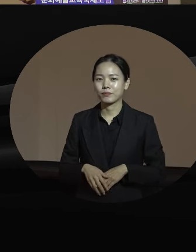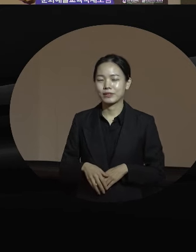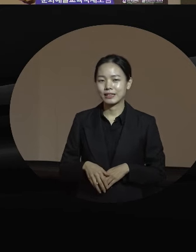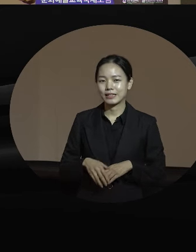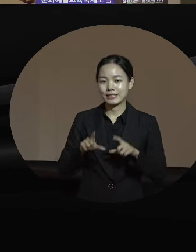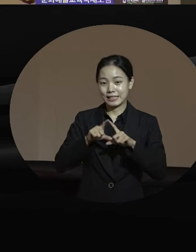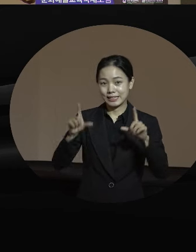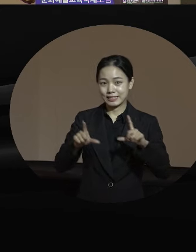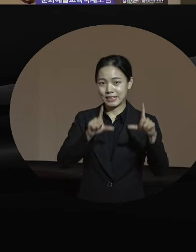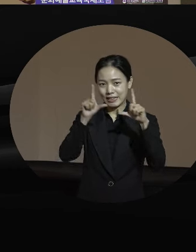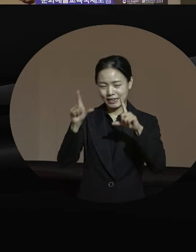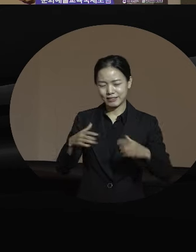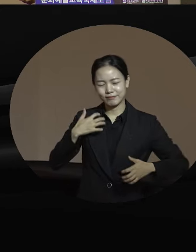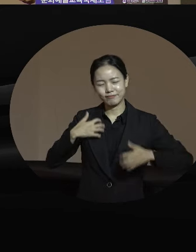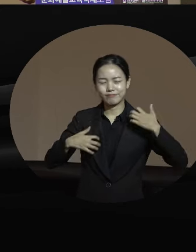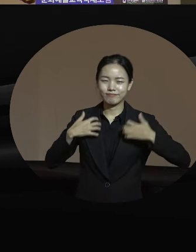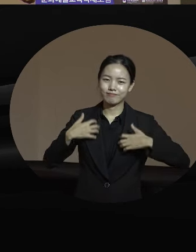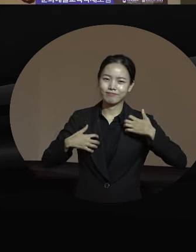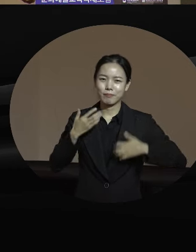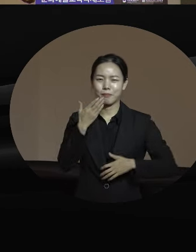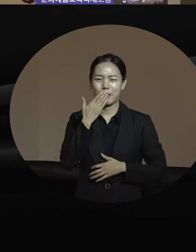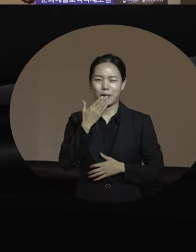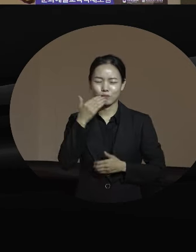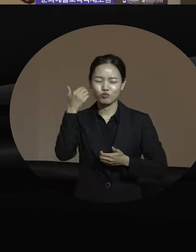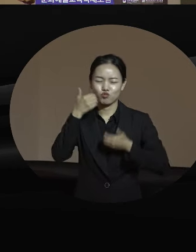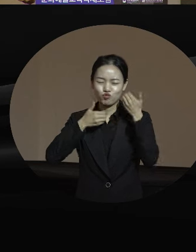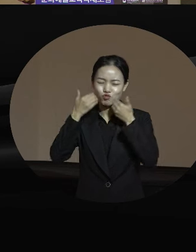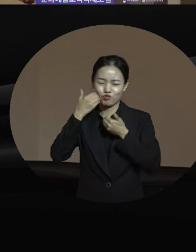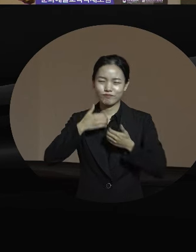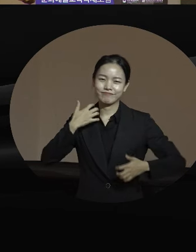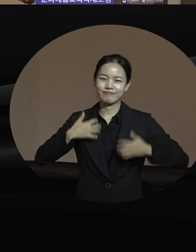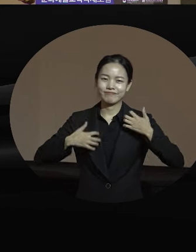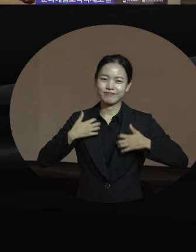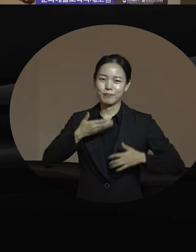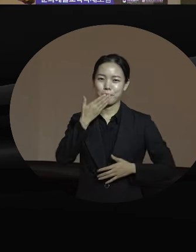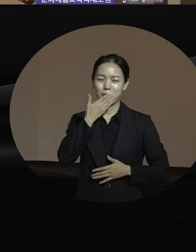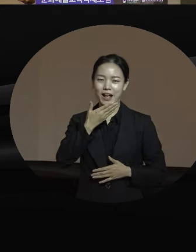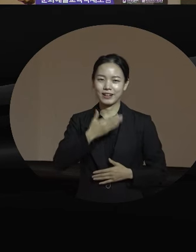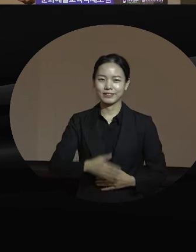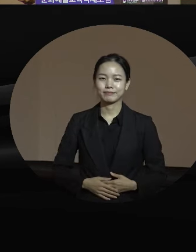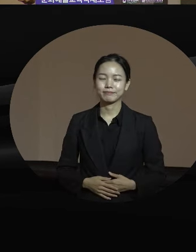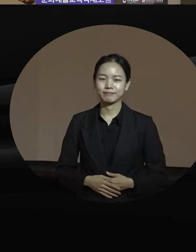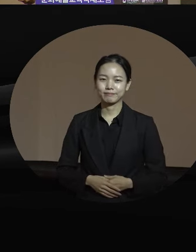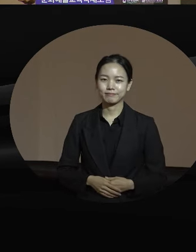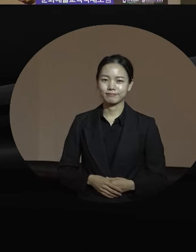깊게 문화예술 교육을 보편적으로 경험할 수 있도록 지원하고 있습니다.